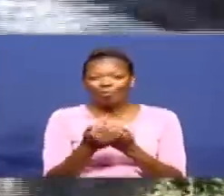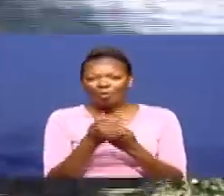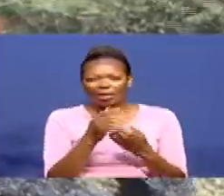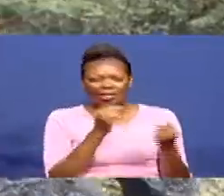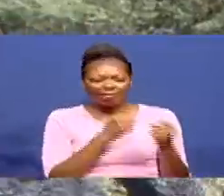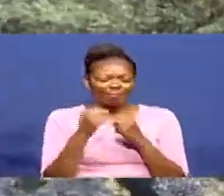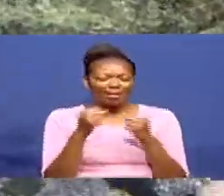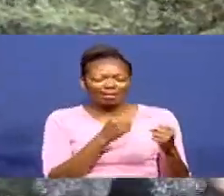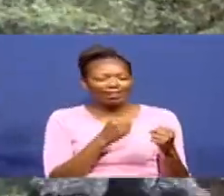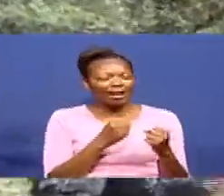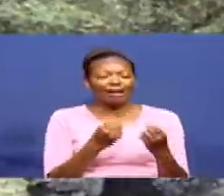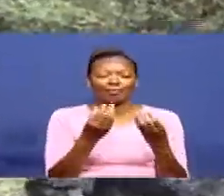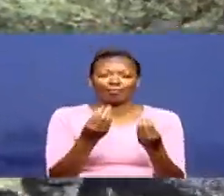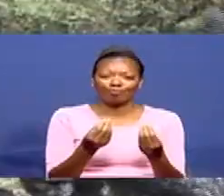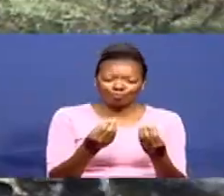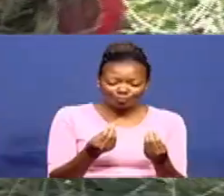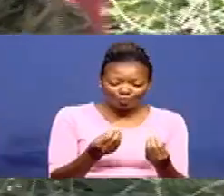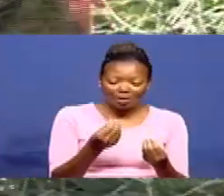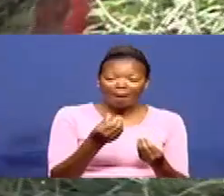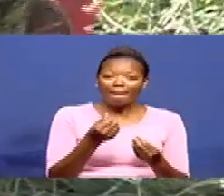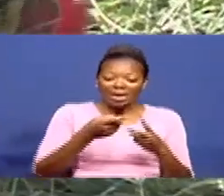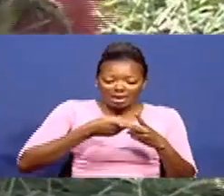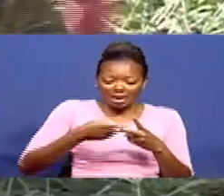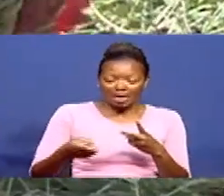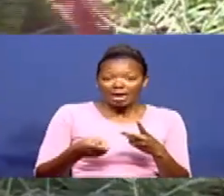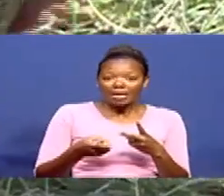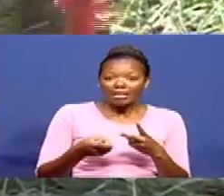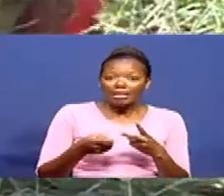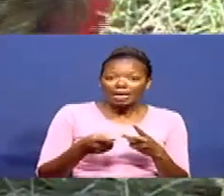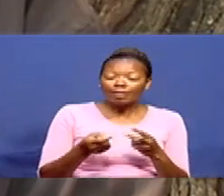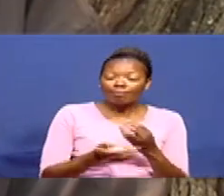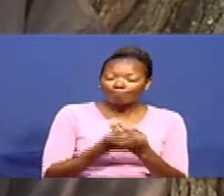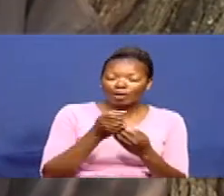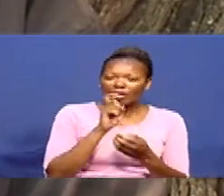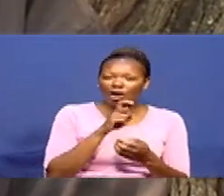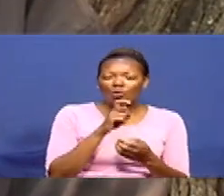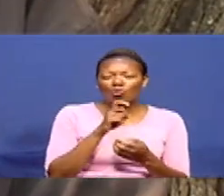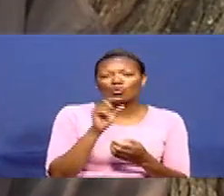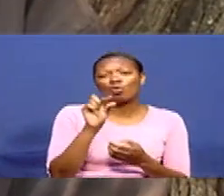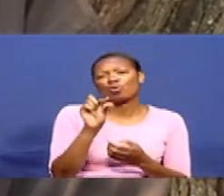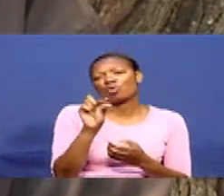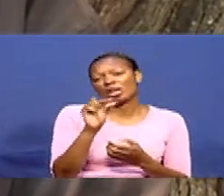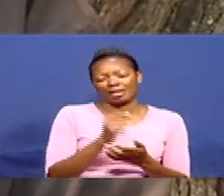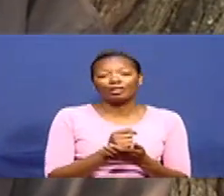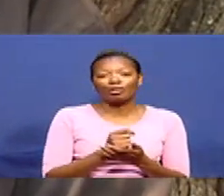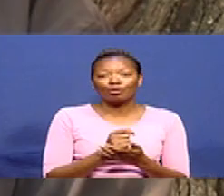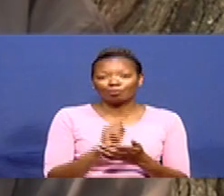hugarimu kiasi kidogo cha fedha kuanza biashara ya kuku wa kienyeji. Kwanza kabisa huwa